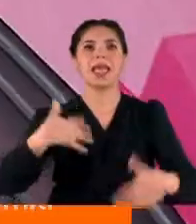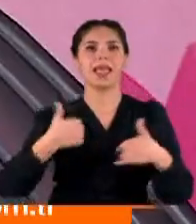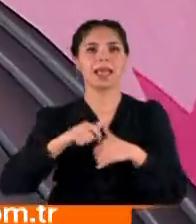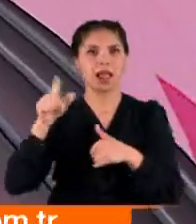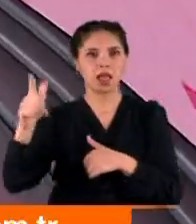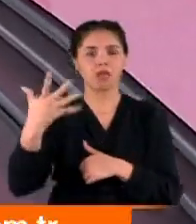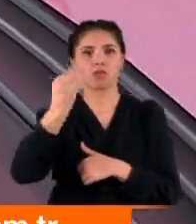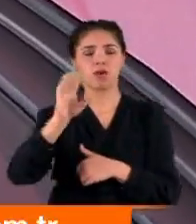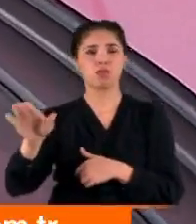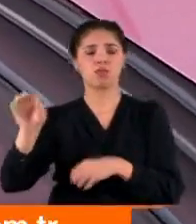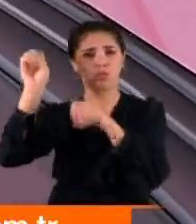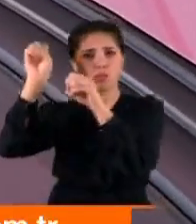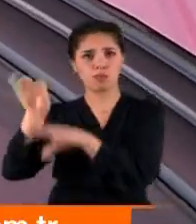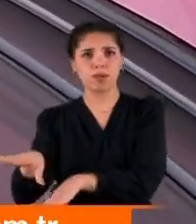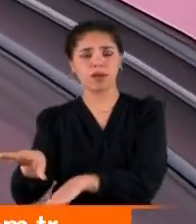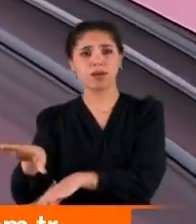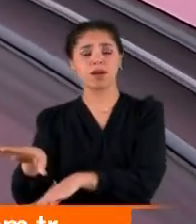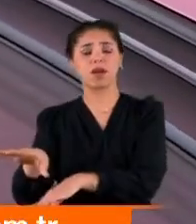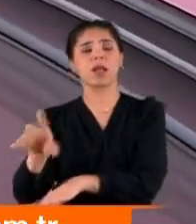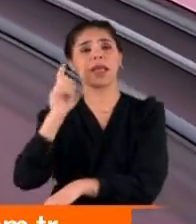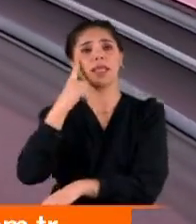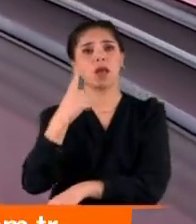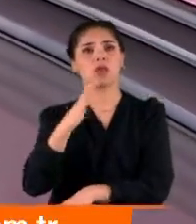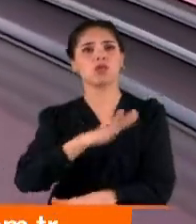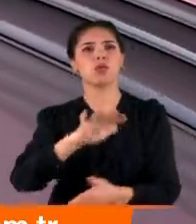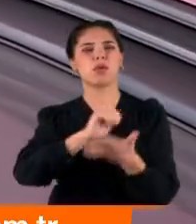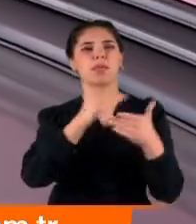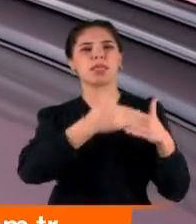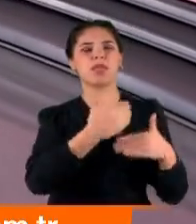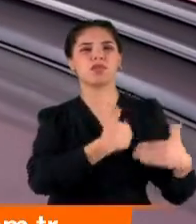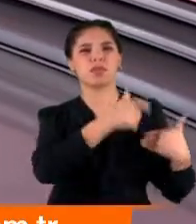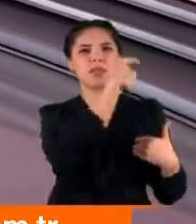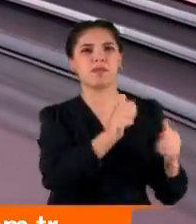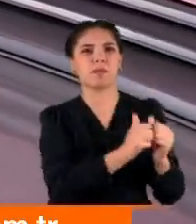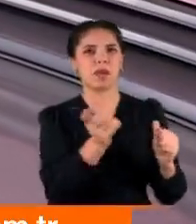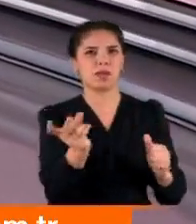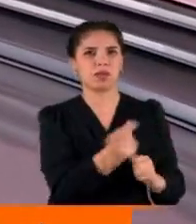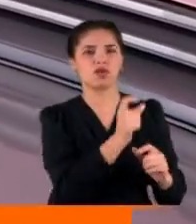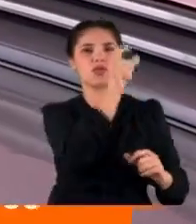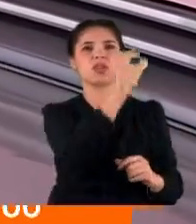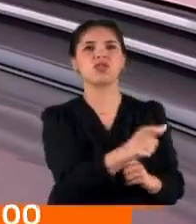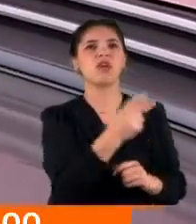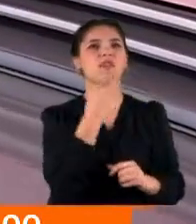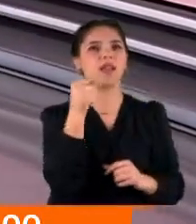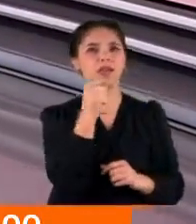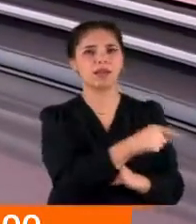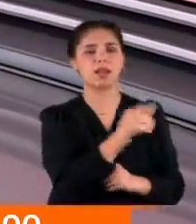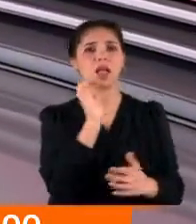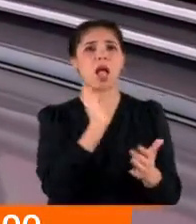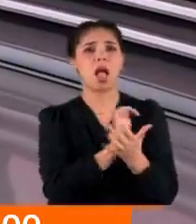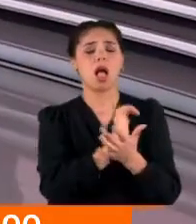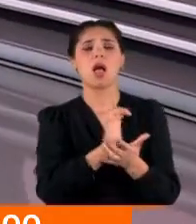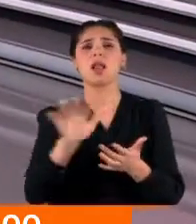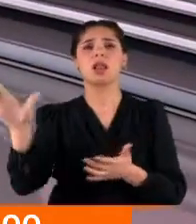Engelli eşi ve 5 çocuğunu geride bırakarak iddia o ki sosyal medyadan tanıştığı sevgilisine kaçmıştı Cevriye Çakı. Üstelik ailenin tüm birikimi